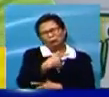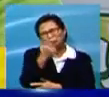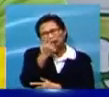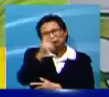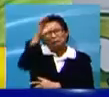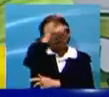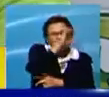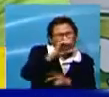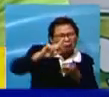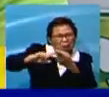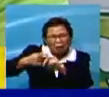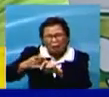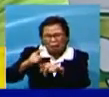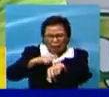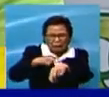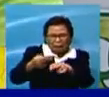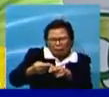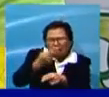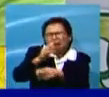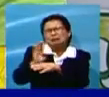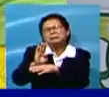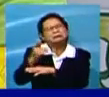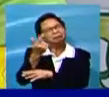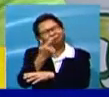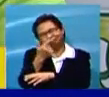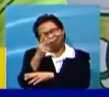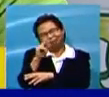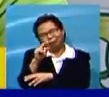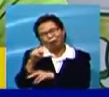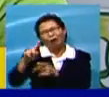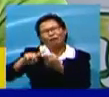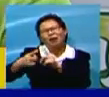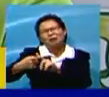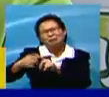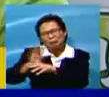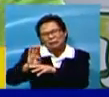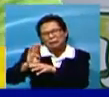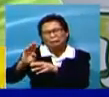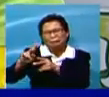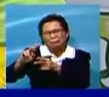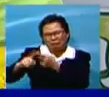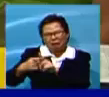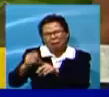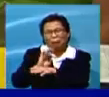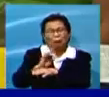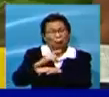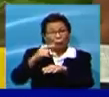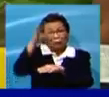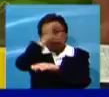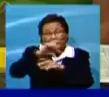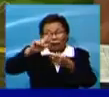look for the short term business partners. We need to have a long term business partners.